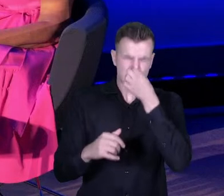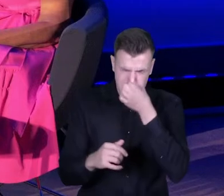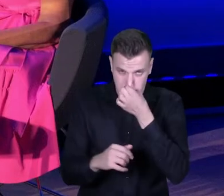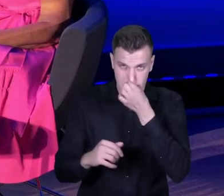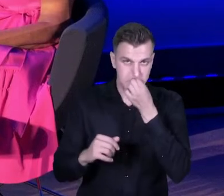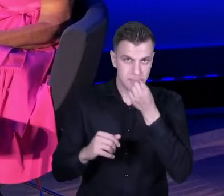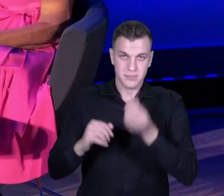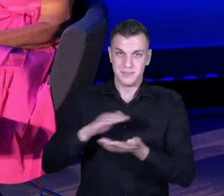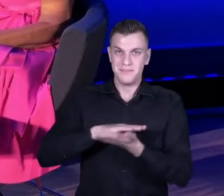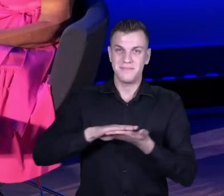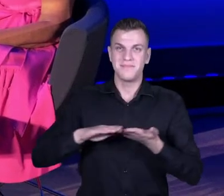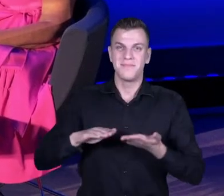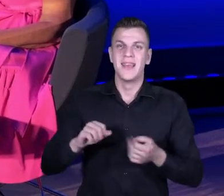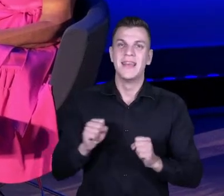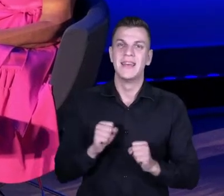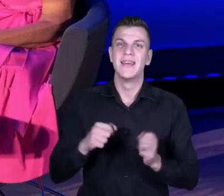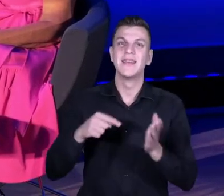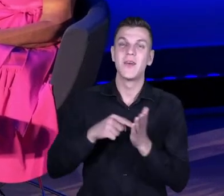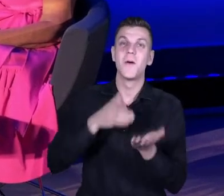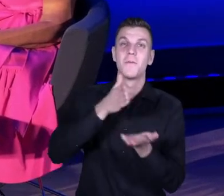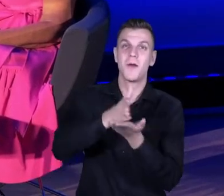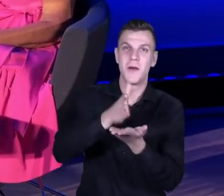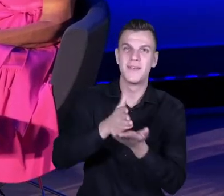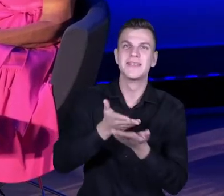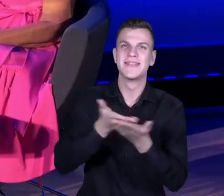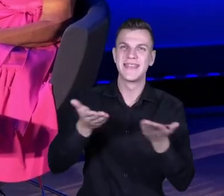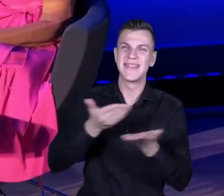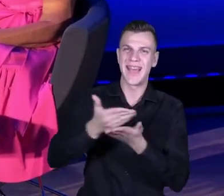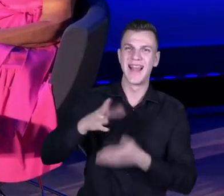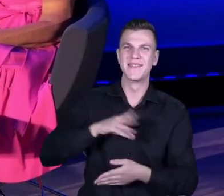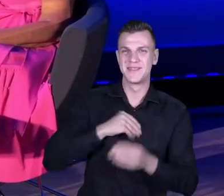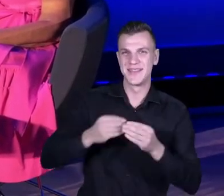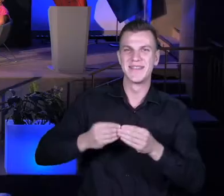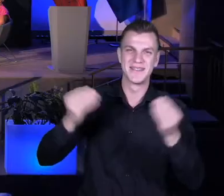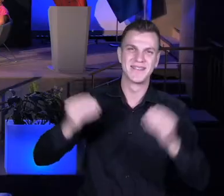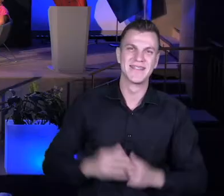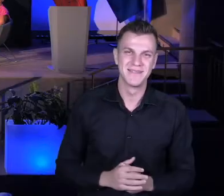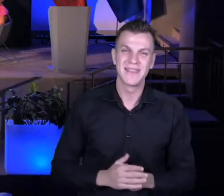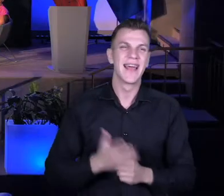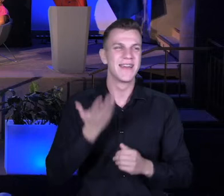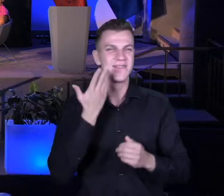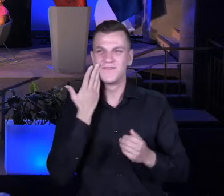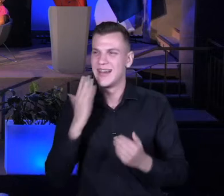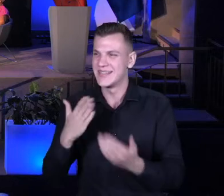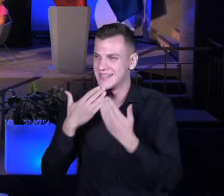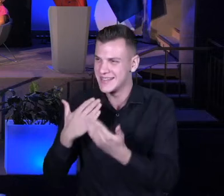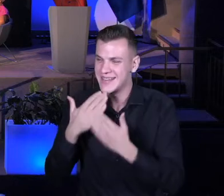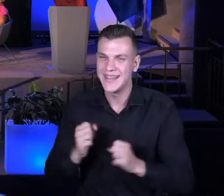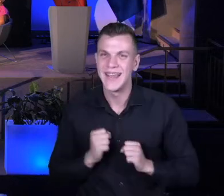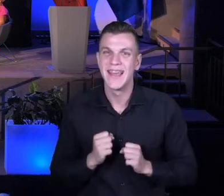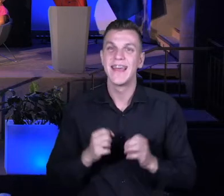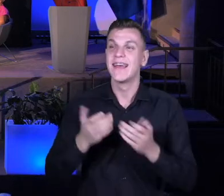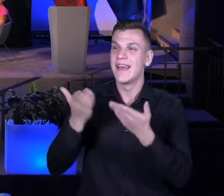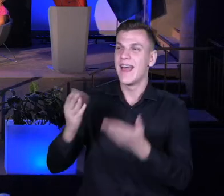wreszcie stale nastawia nas na rozwój, zgodnie z Karol Dweck. Dziękuję Magdo.